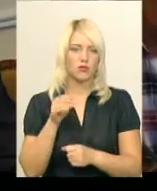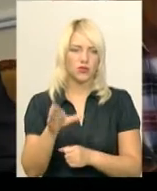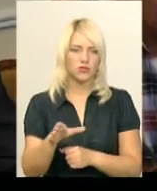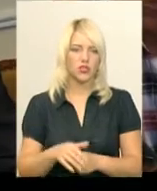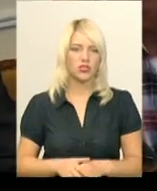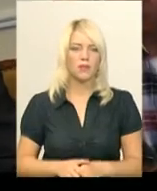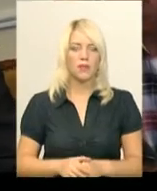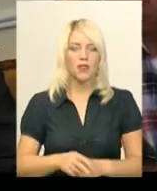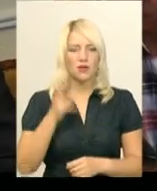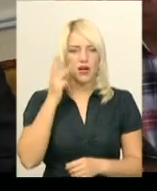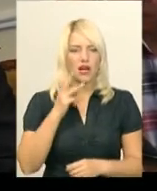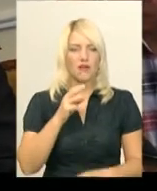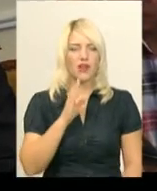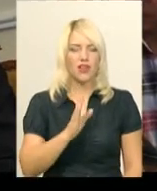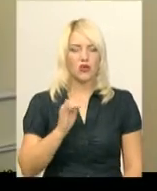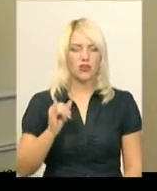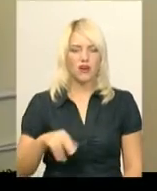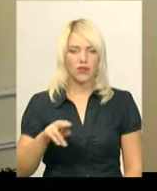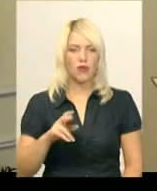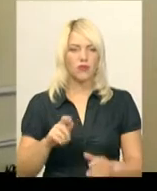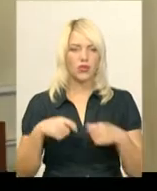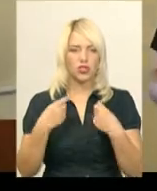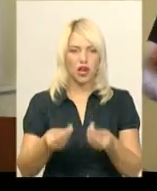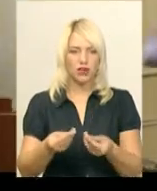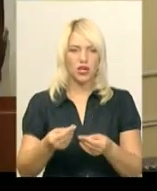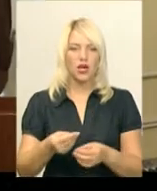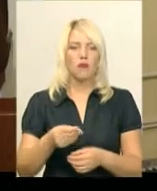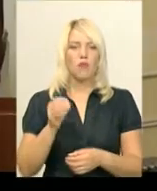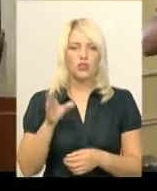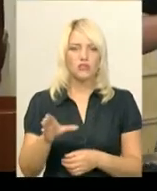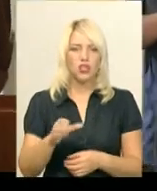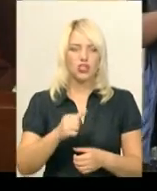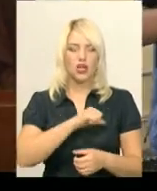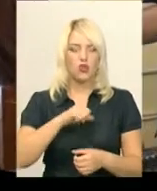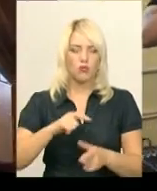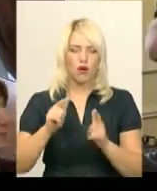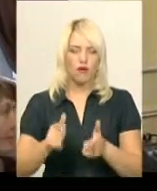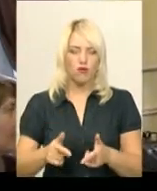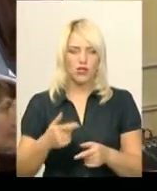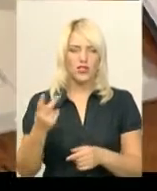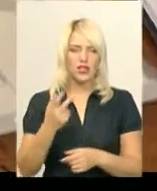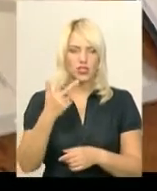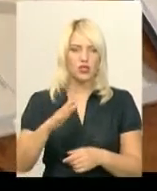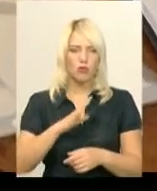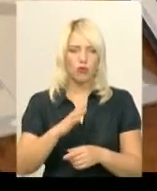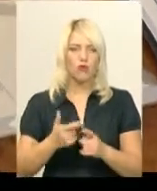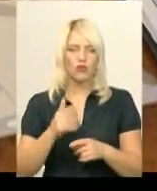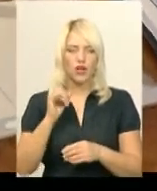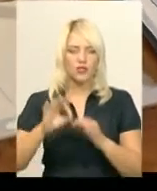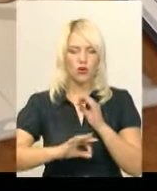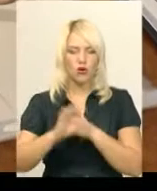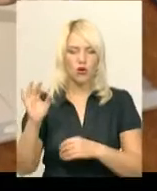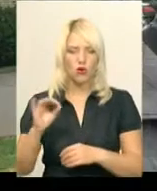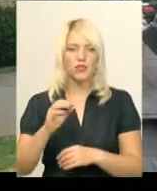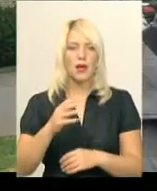Хмельничанину Валерію Виду вручають посвідчення бійця-добровольця АТО. Військовий перебував на сході тричі у складі добровольчого українського корпусу